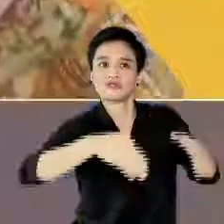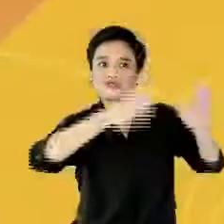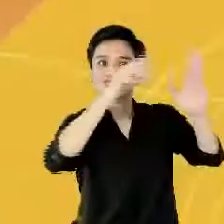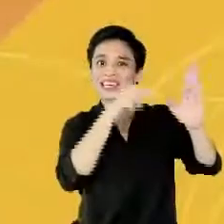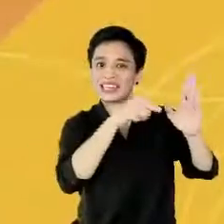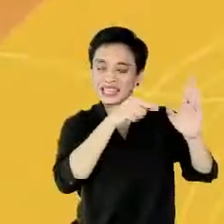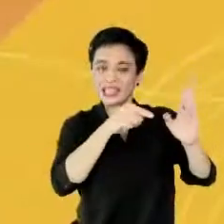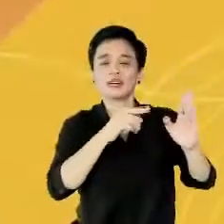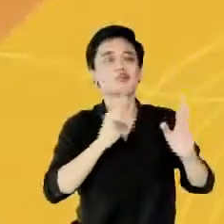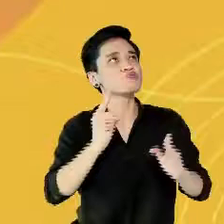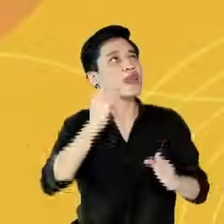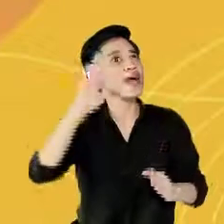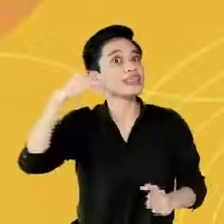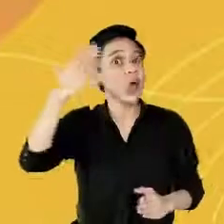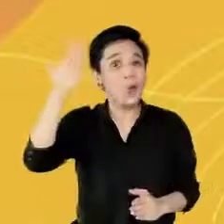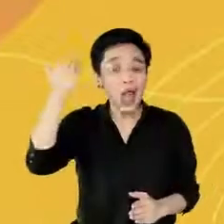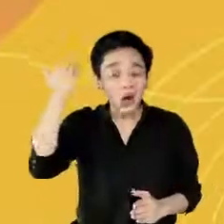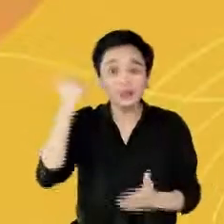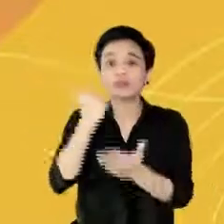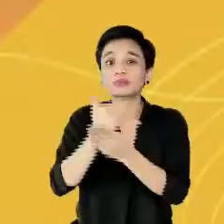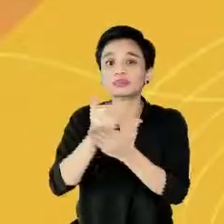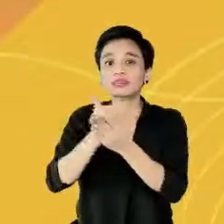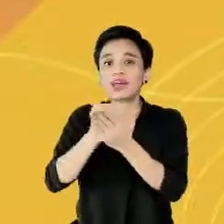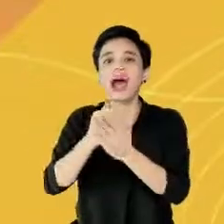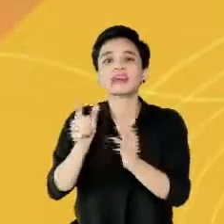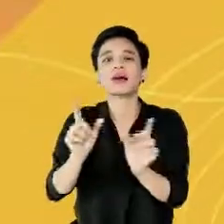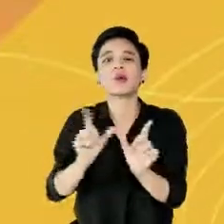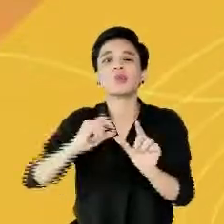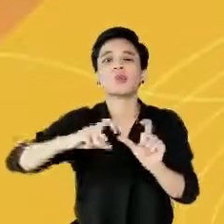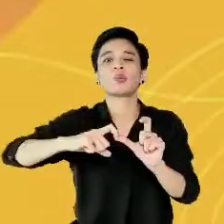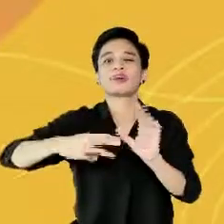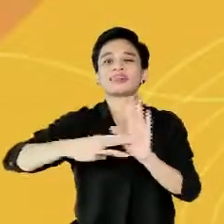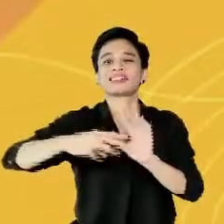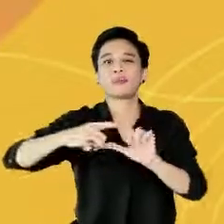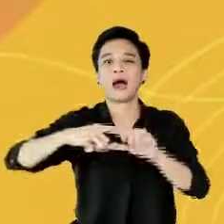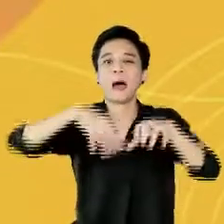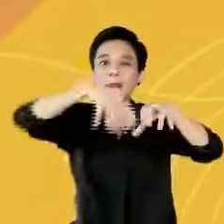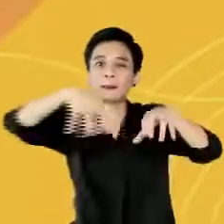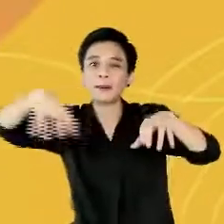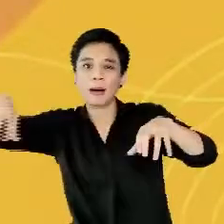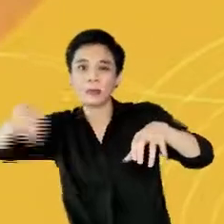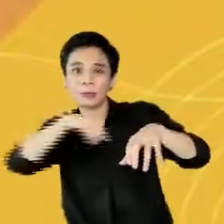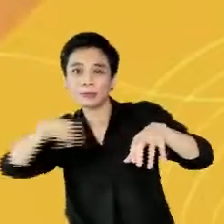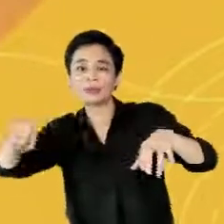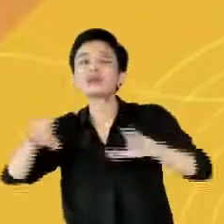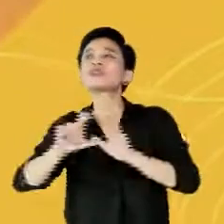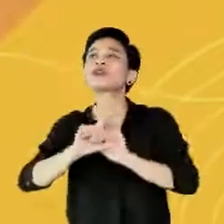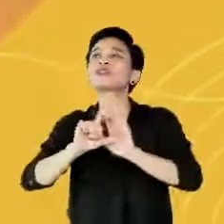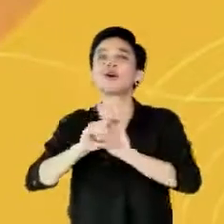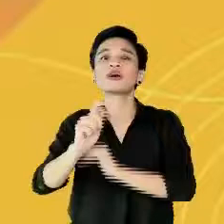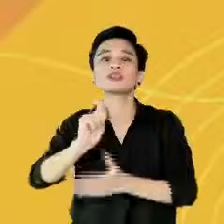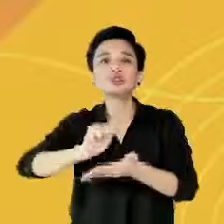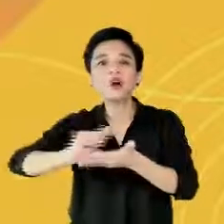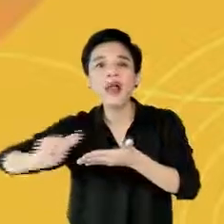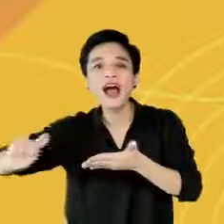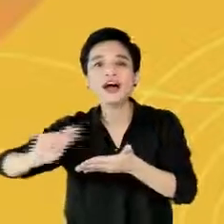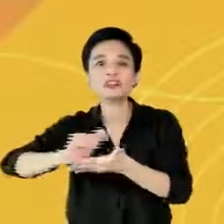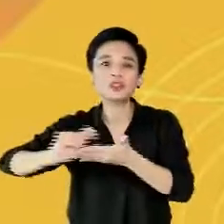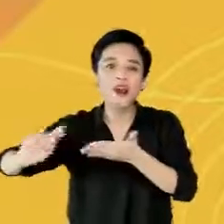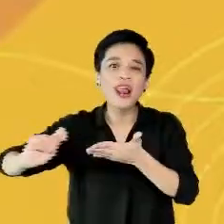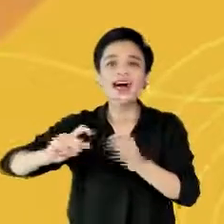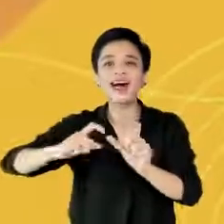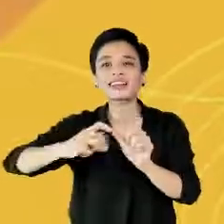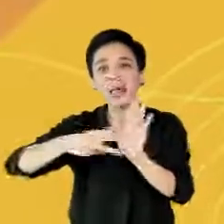sejak tahun lalu kami menyiapkan beberapa Wisma dan ada sekolah kejuruan yang mempunyai akar